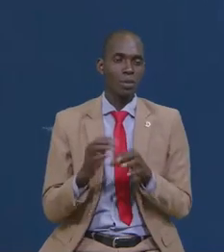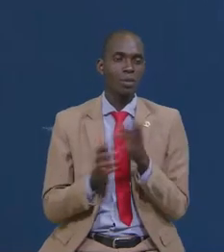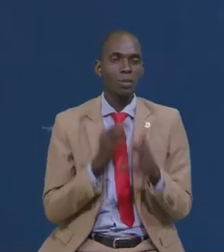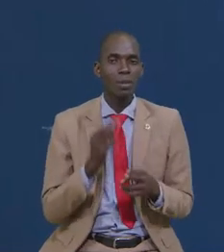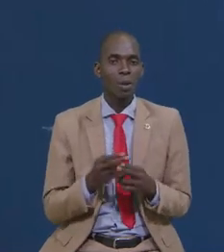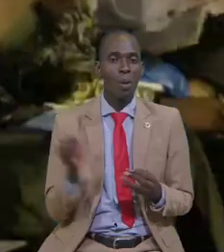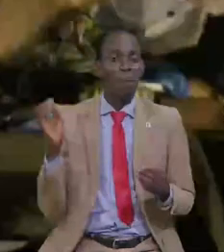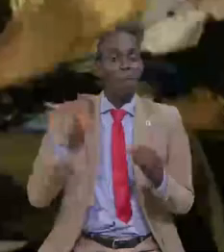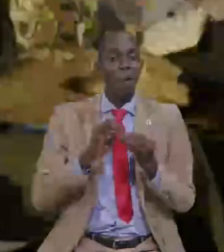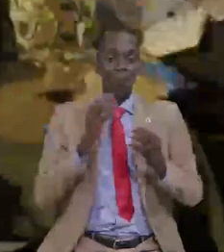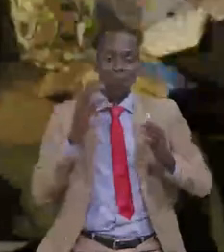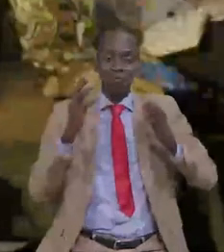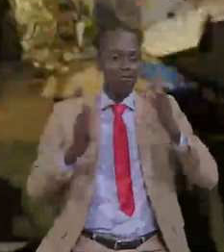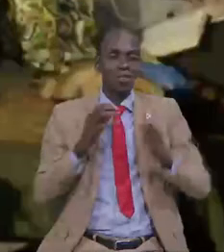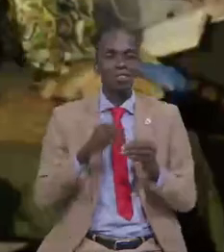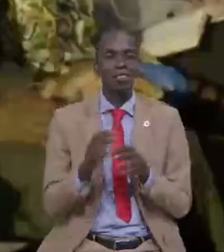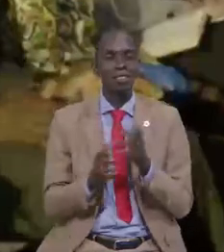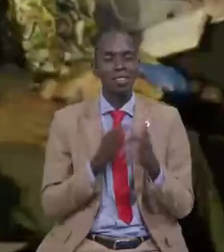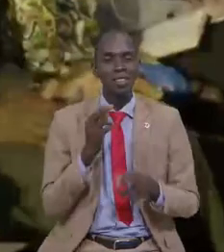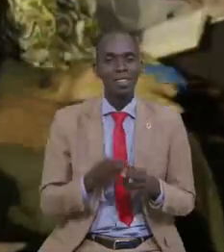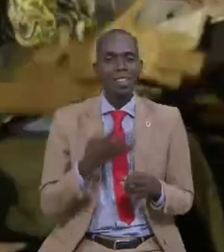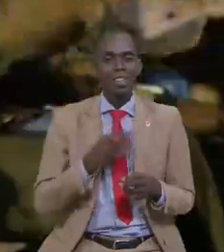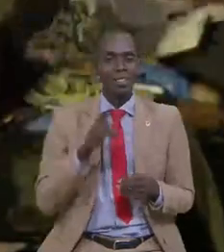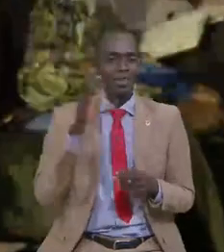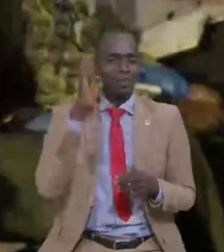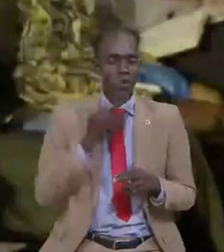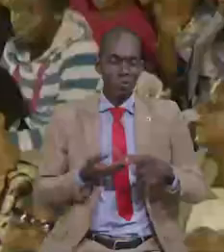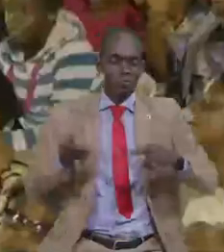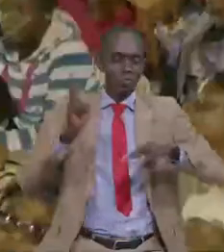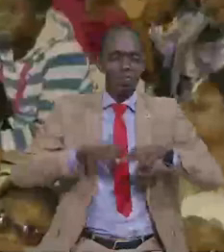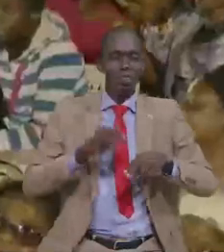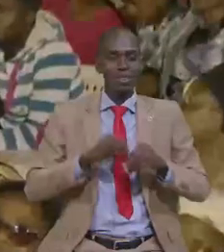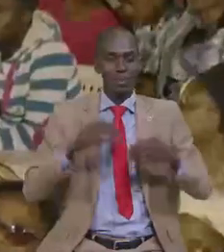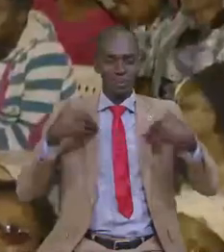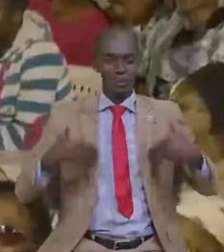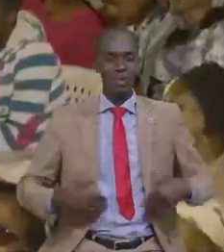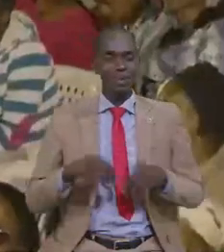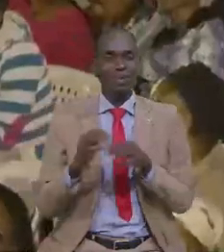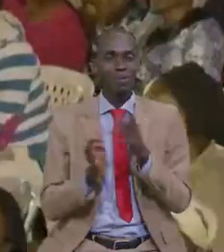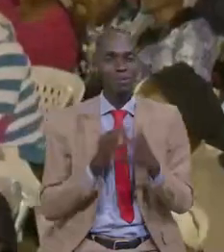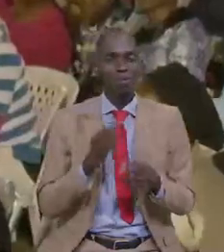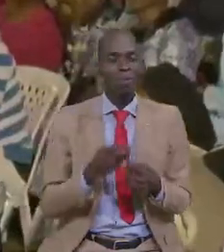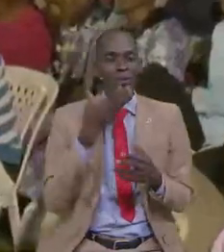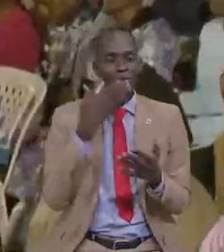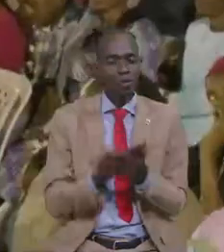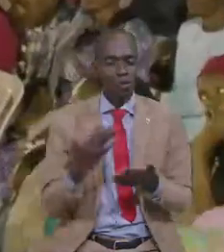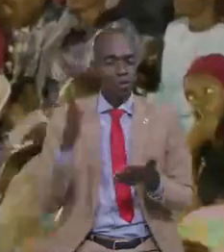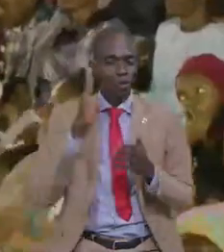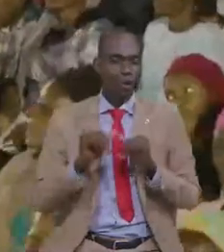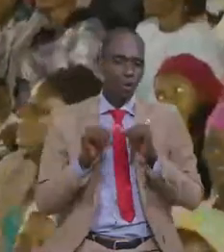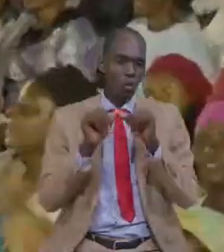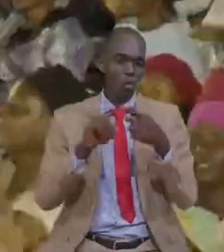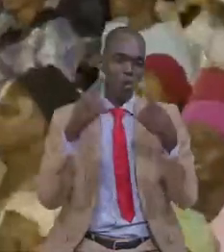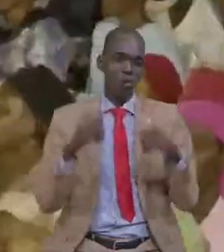fort, de plus en plus gras, et vous aurez l'embonpoint. Les